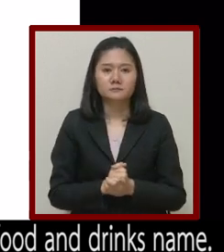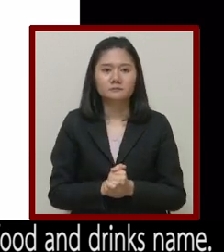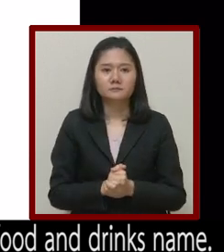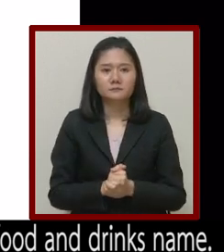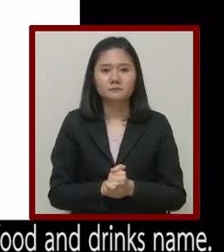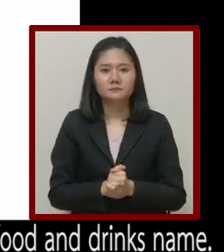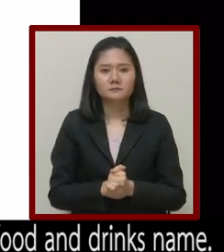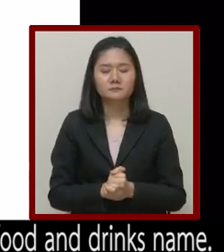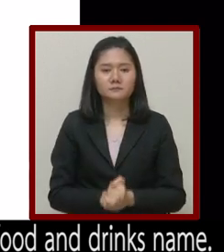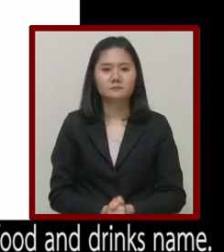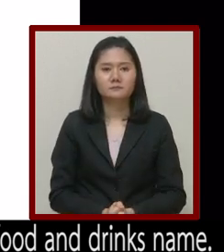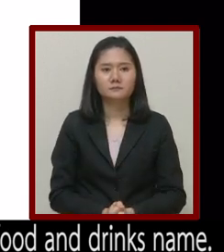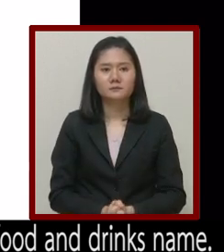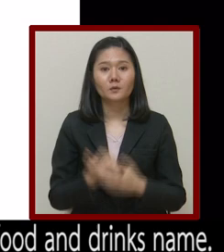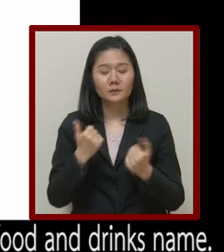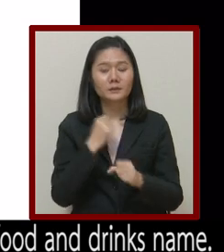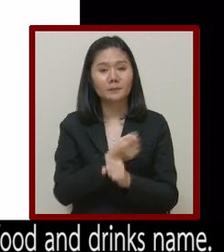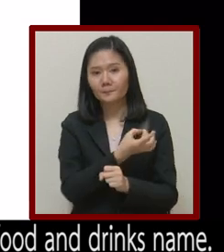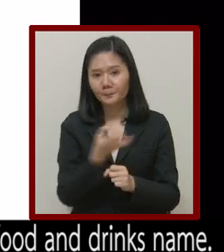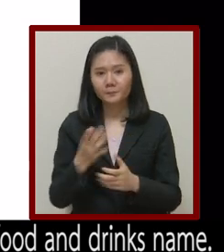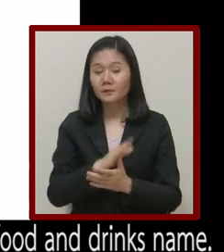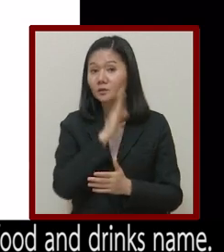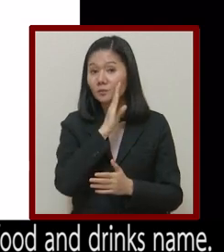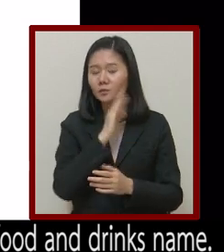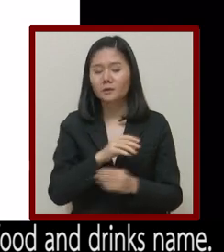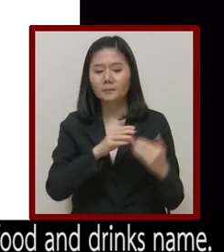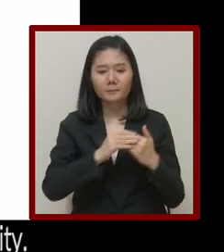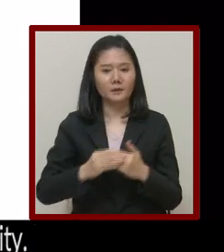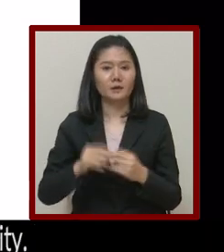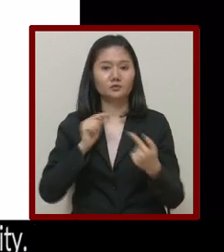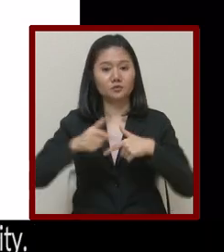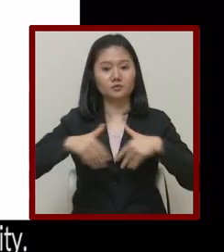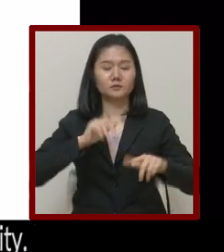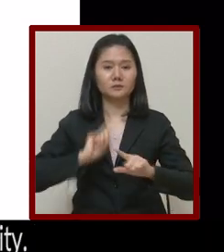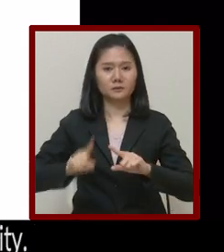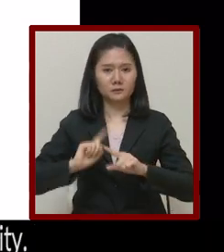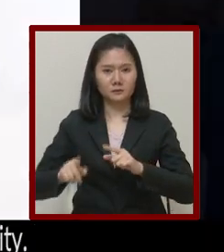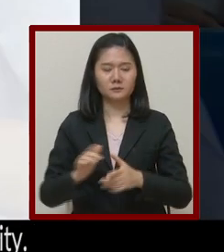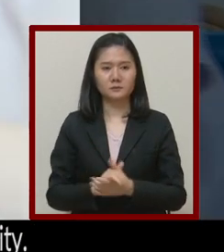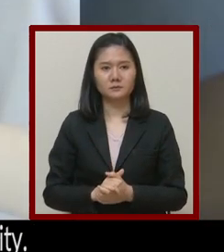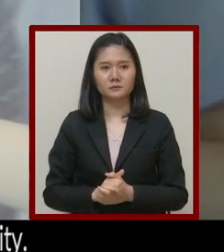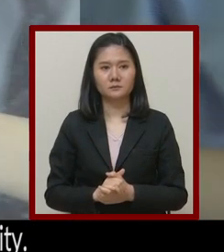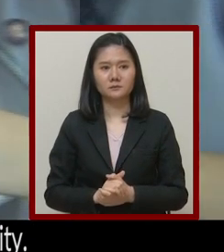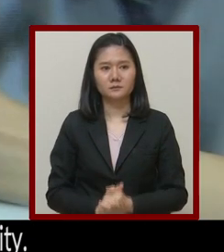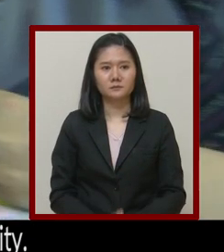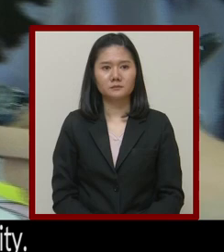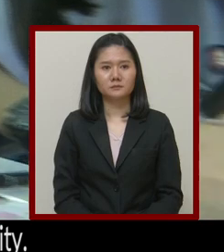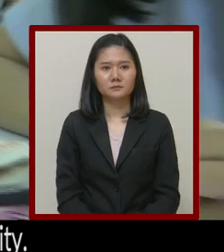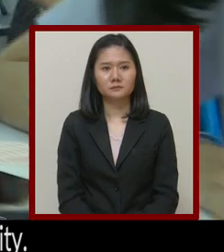อีกครั้งหนึ่งว่าเราจะทำอะไรได้บ้างถ้าเกิดว่าเราจะพาเขาไปในชุมชนต่างๆนะ